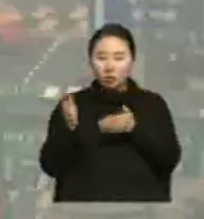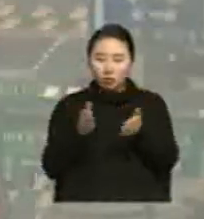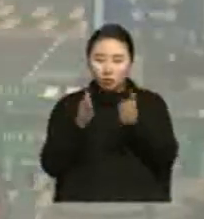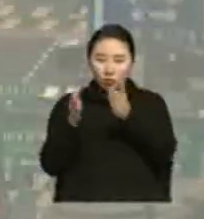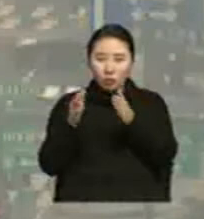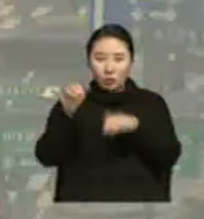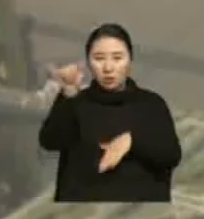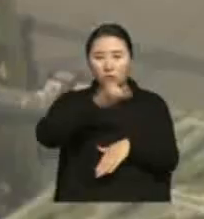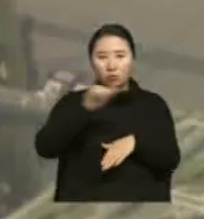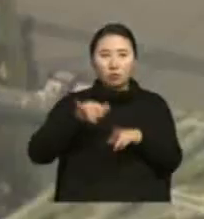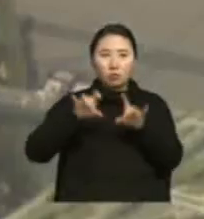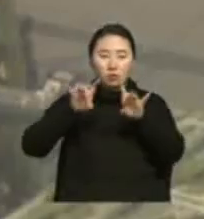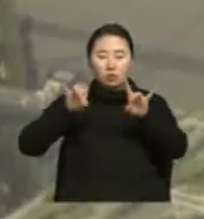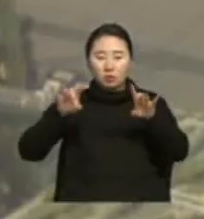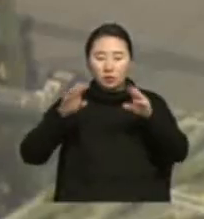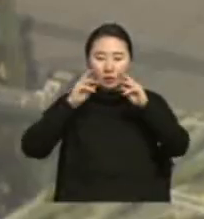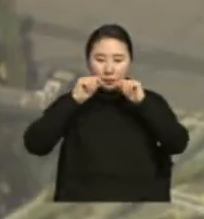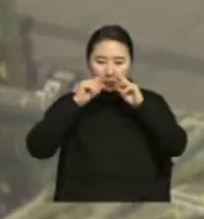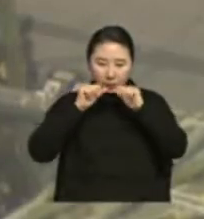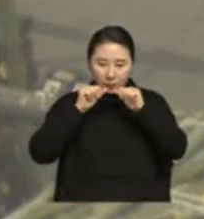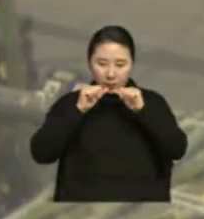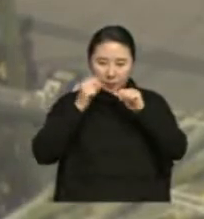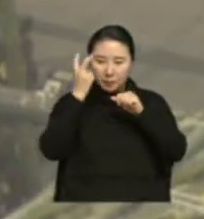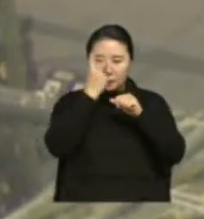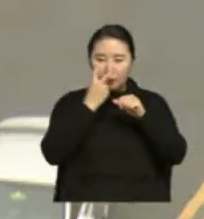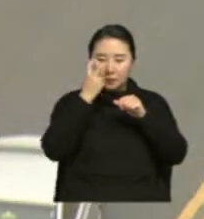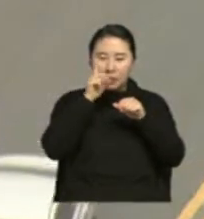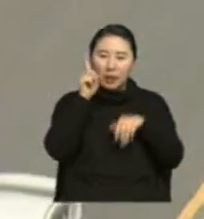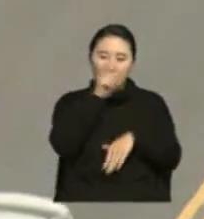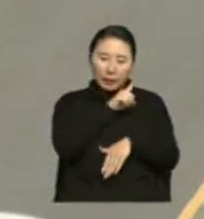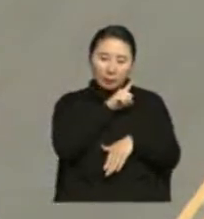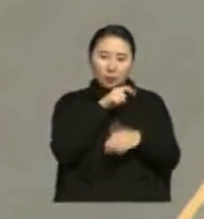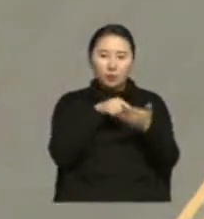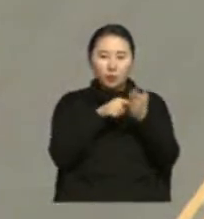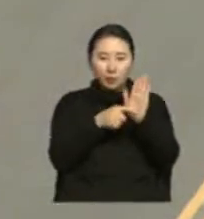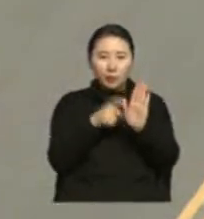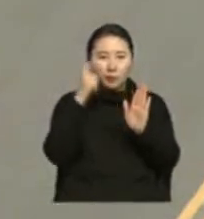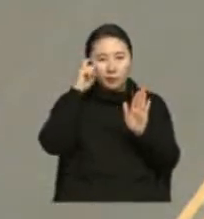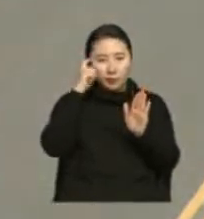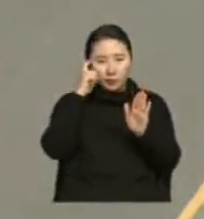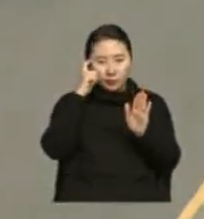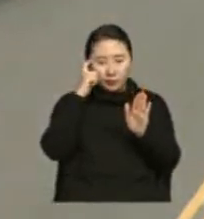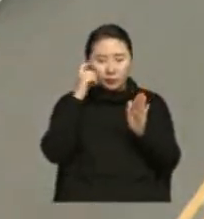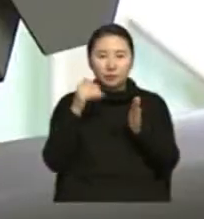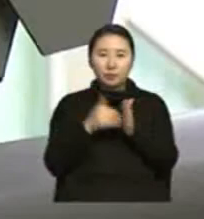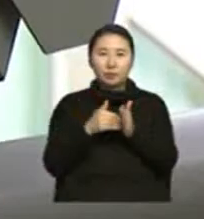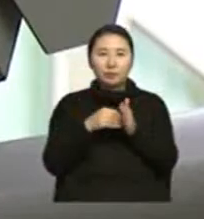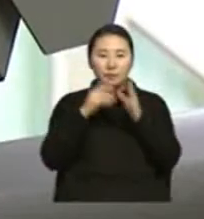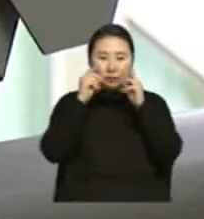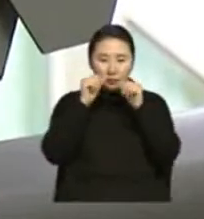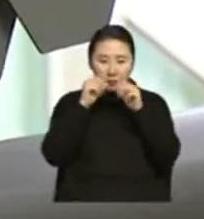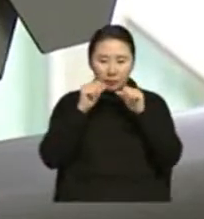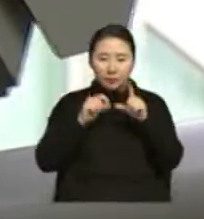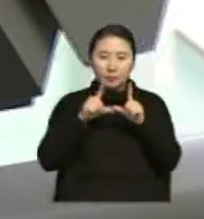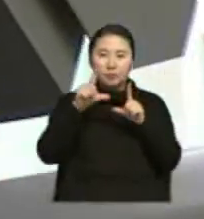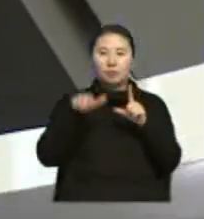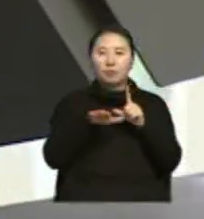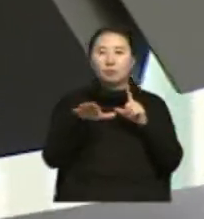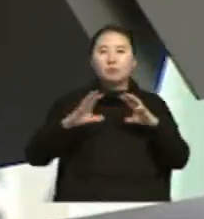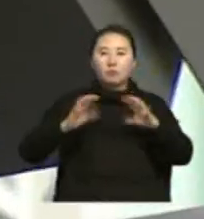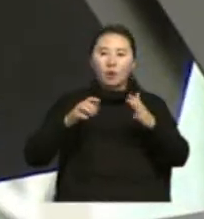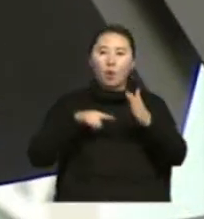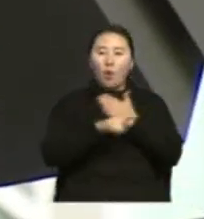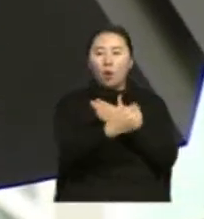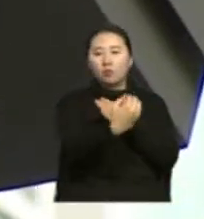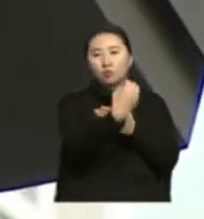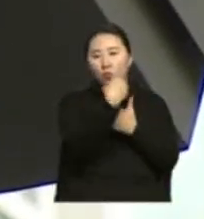비롯해 전국 각지에서 미세먼지 농도가 나쁨 수준을 보일 것으로 예상했습니다. 미세먼지 대부분이 우리나라